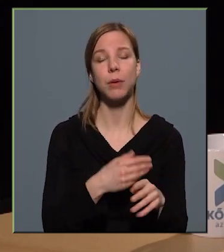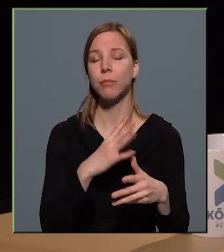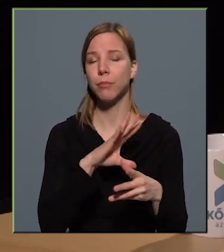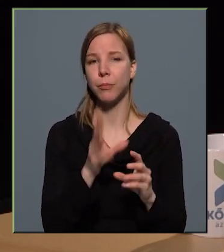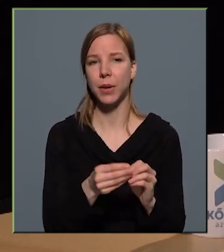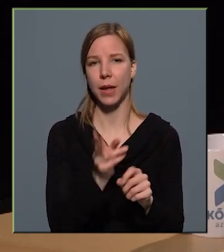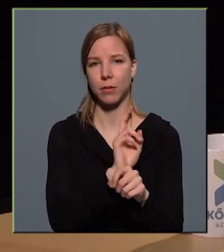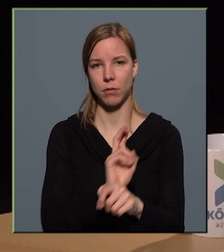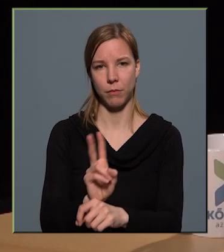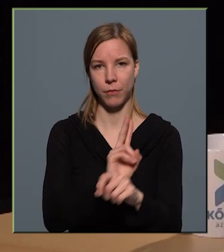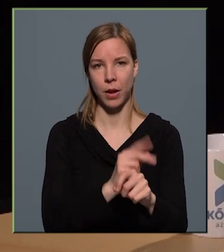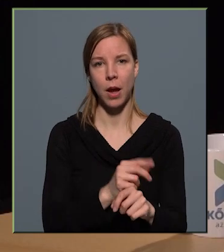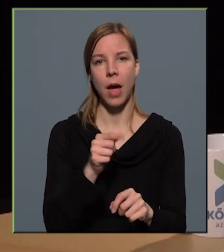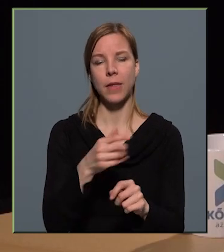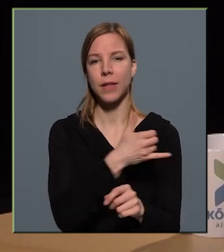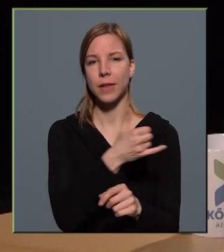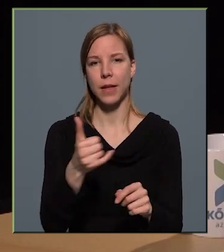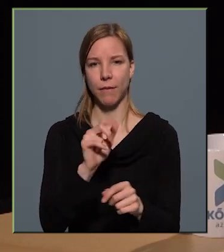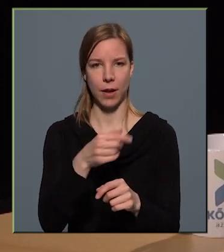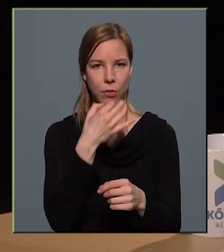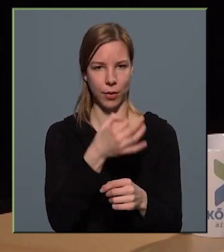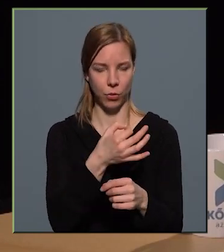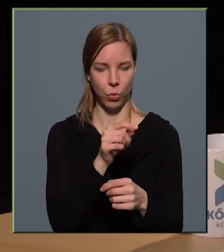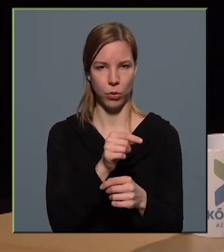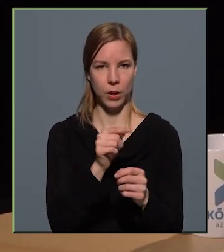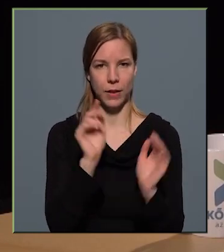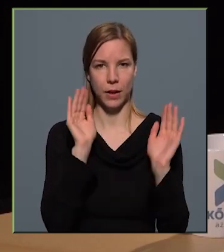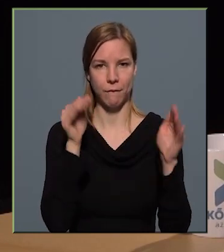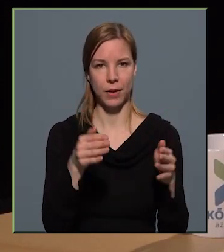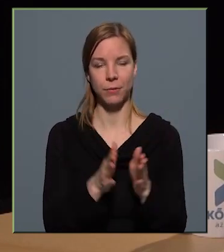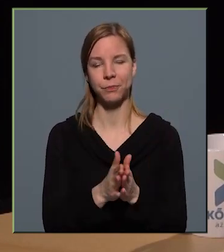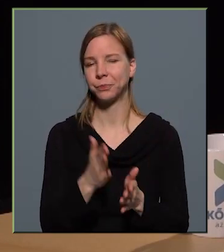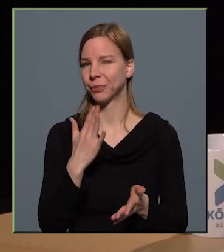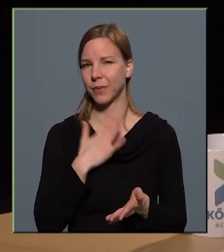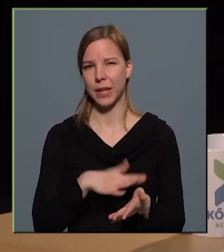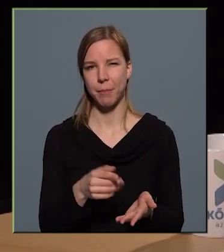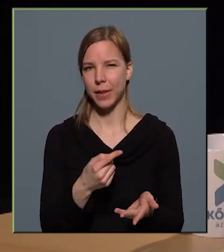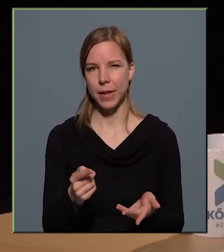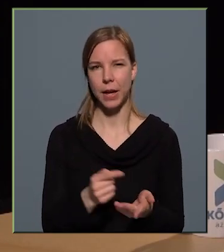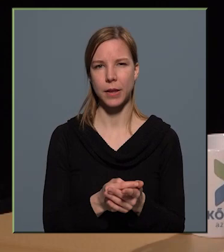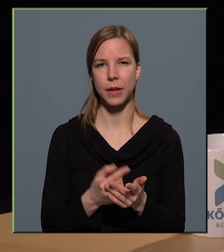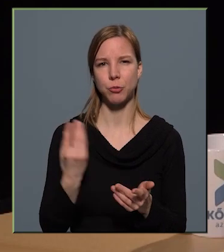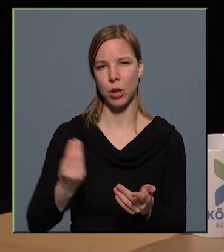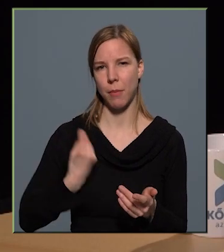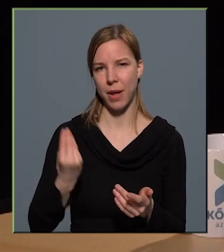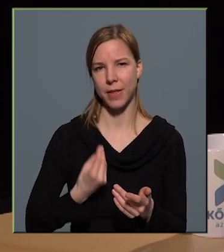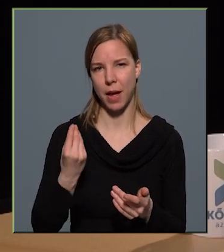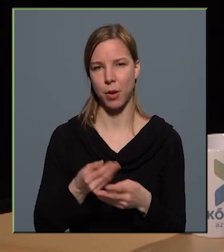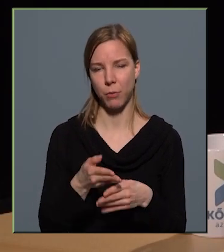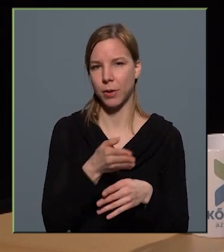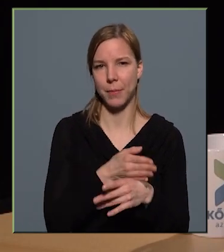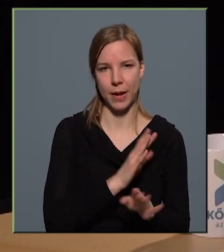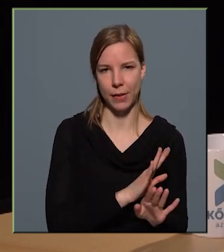az egyik szegmens erről fog szólni, hogy ezekre odafigyelünk. Nem szeretném a beszámolómat megelőzni, de volt